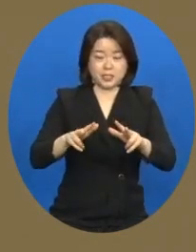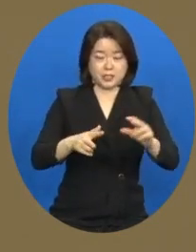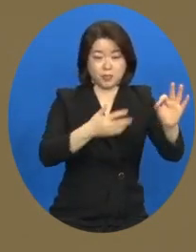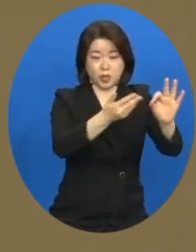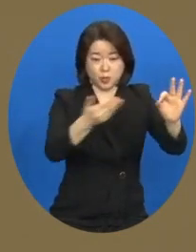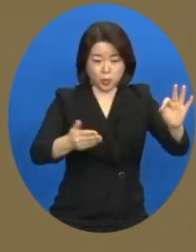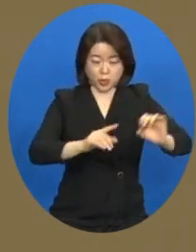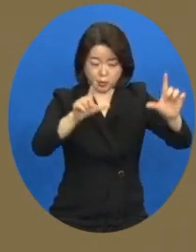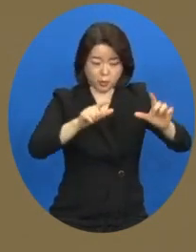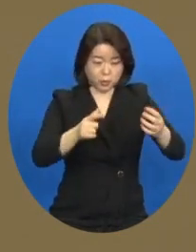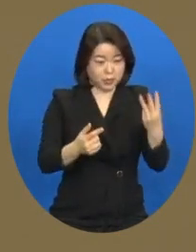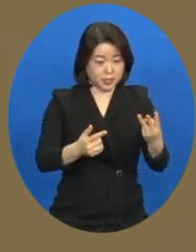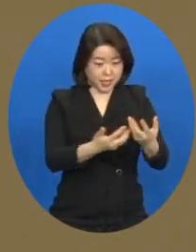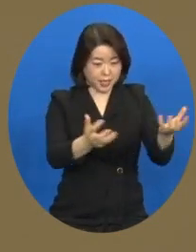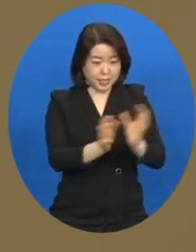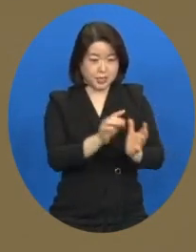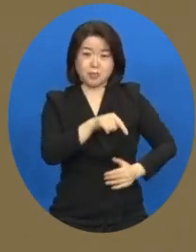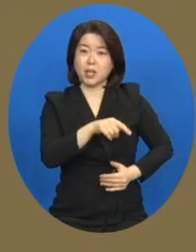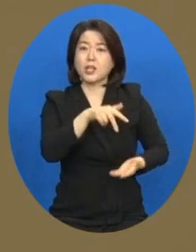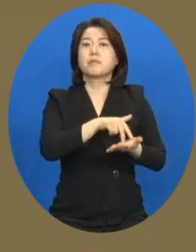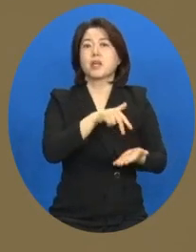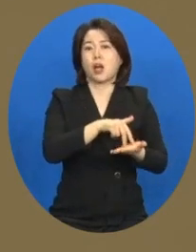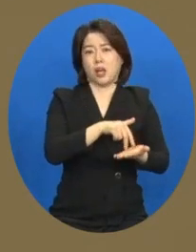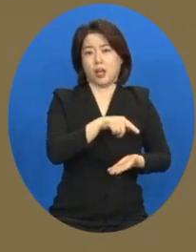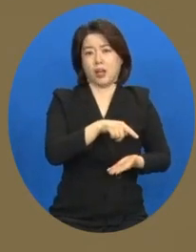세 지파가 그런 상황인 거예요.